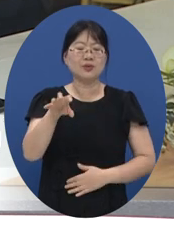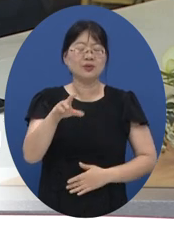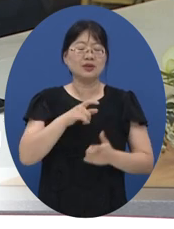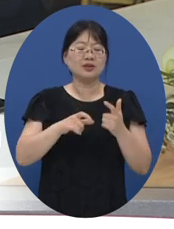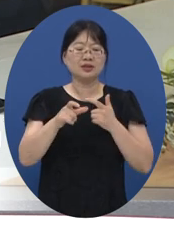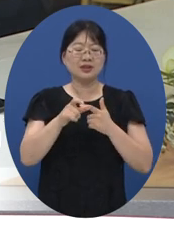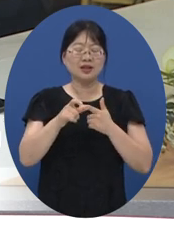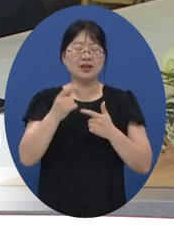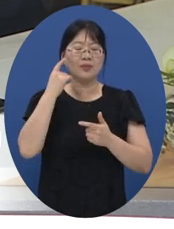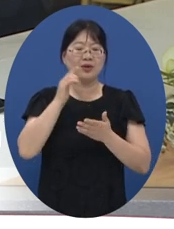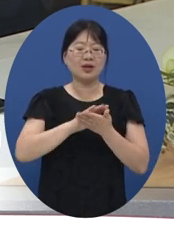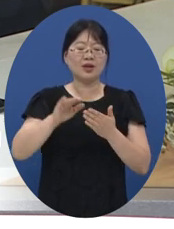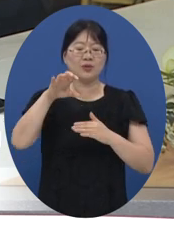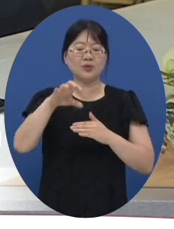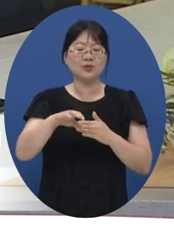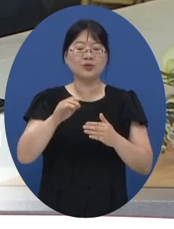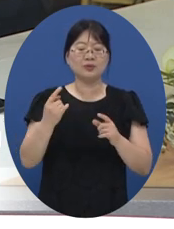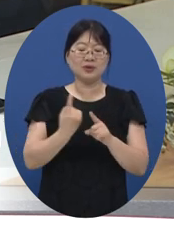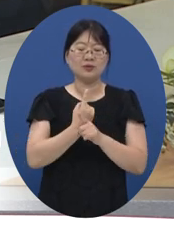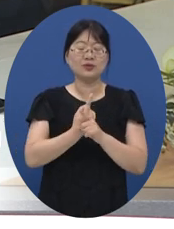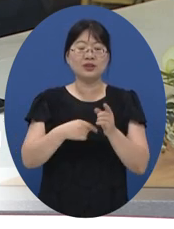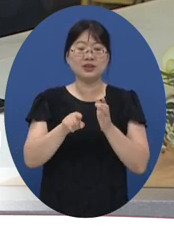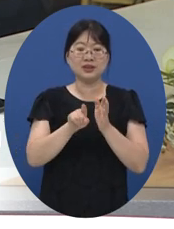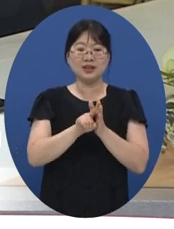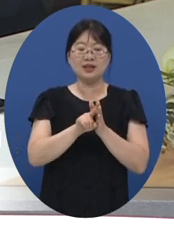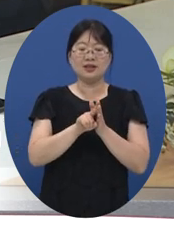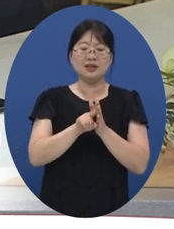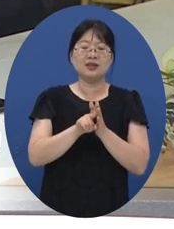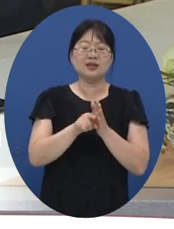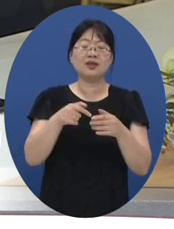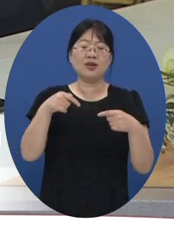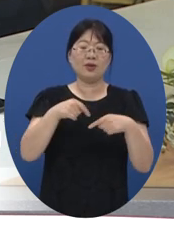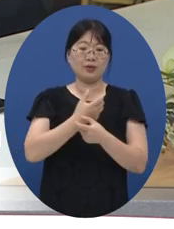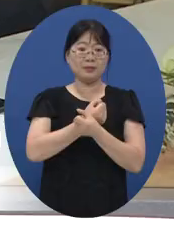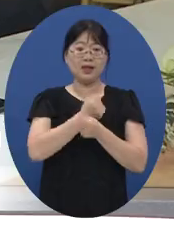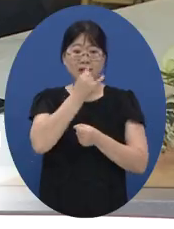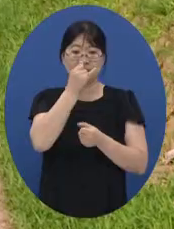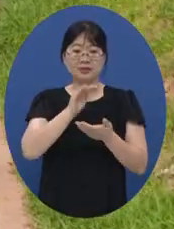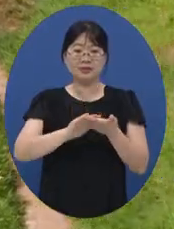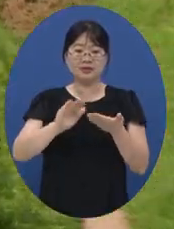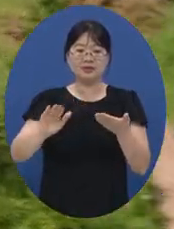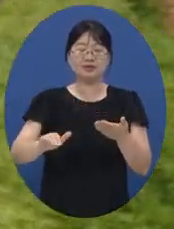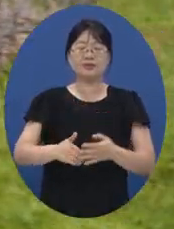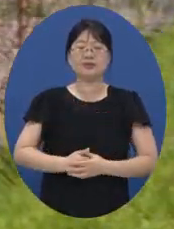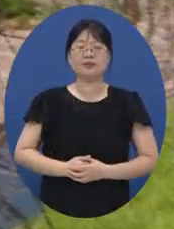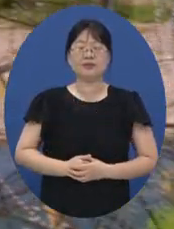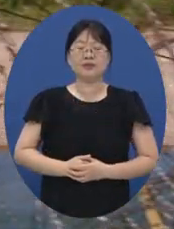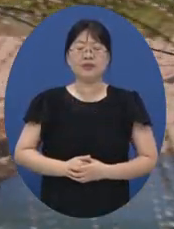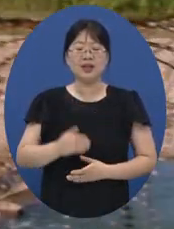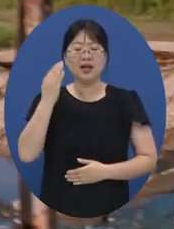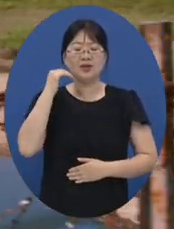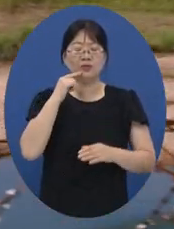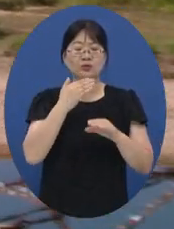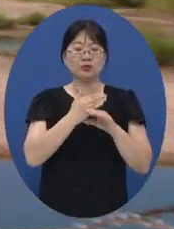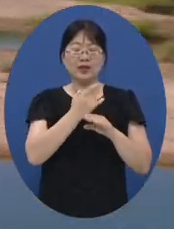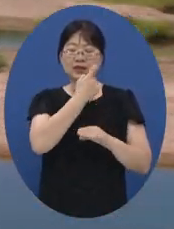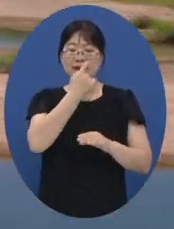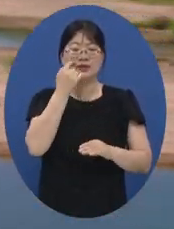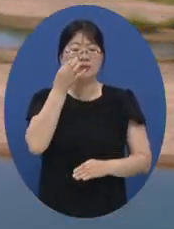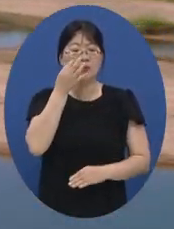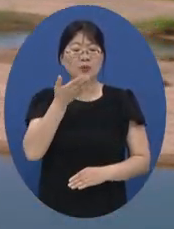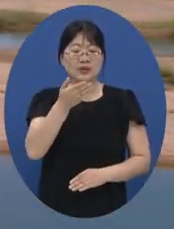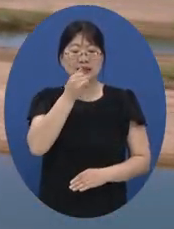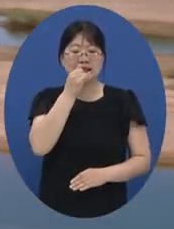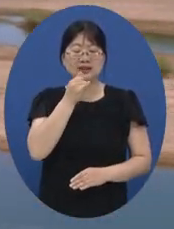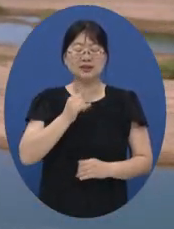절차를 함께 배반하고 들었습니다 보도에 1 선지자 입니다 남북 분단의 상징인 비무장지대